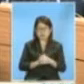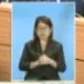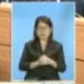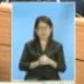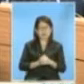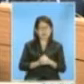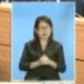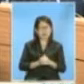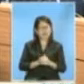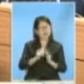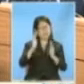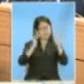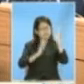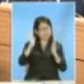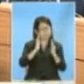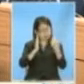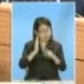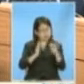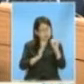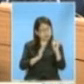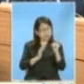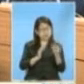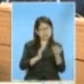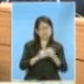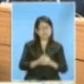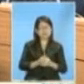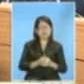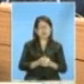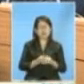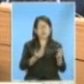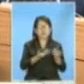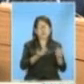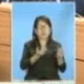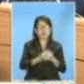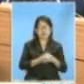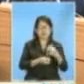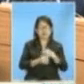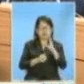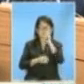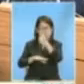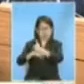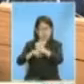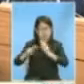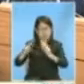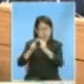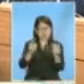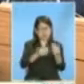ป็นประชาธิปไตยแล้วเหรอครับลูกนี่กล้าตรวจสอบพ่อที่เป็นรัฐมนตรีไหม